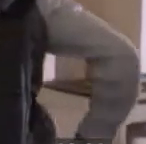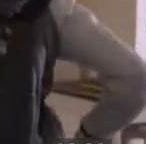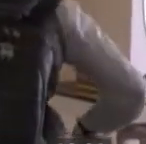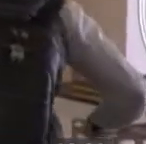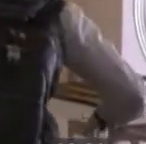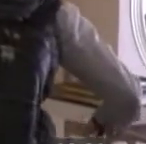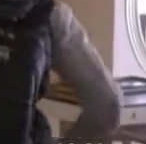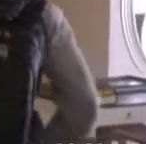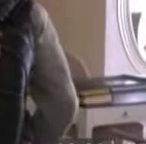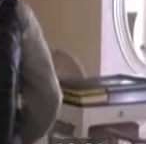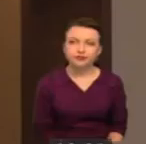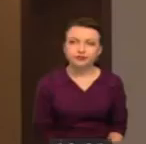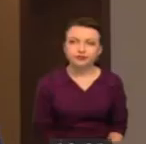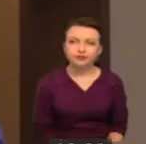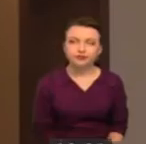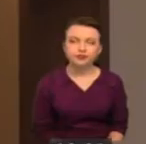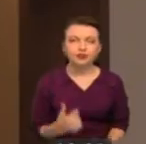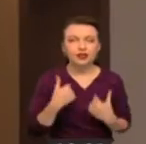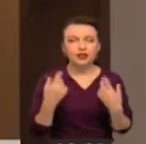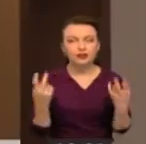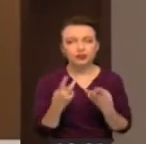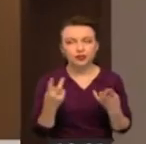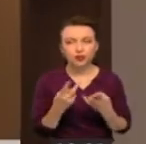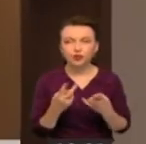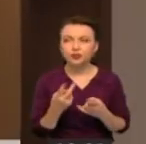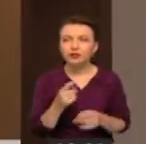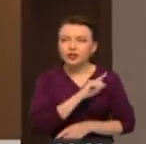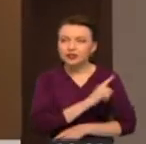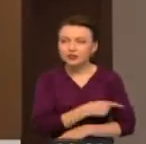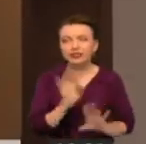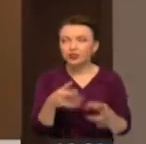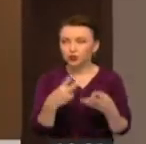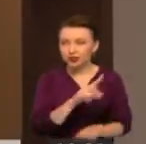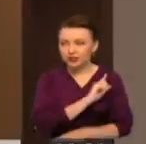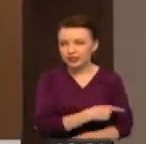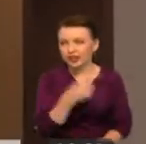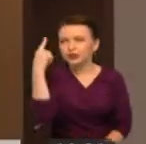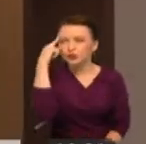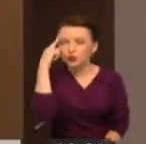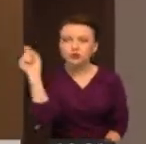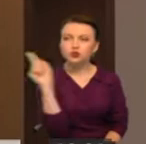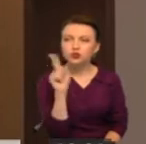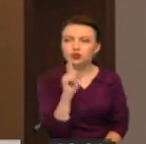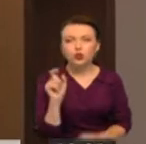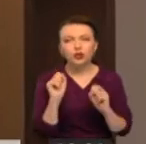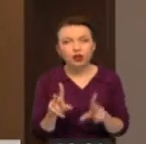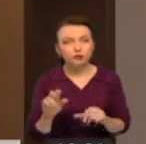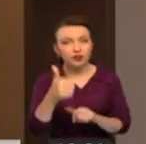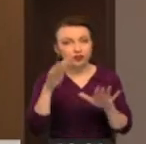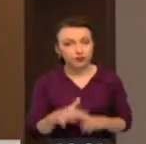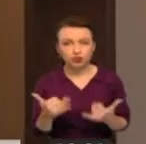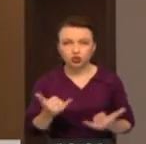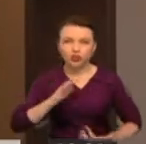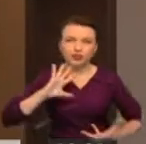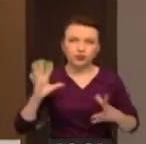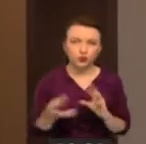стадіоні «Сонячний». Не потрібно сильно, знаєте, задумуватися, ой, що, як. На першому місці зараз результат,